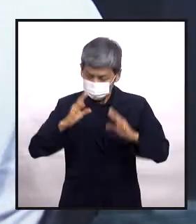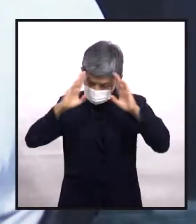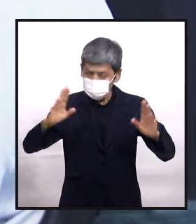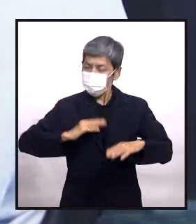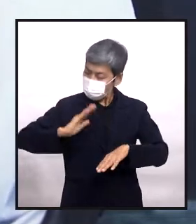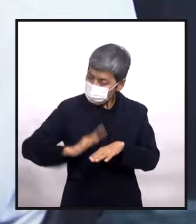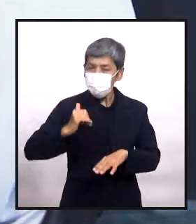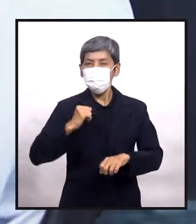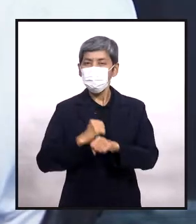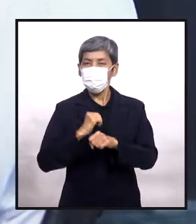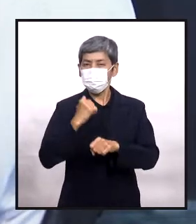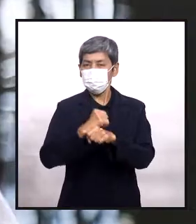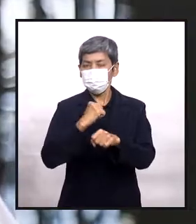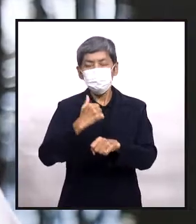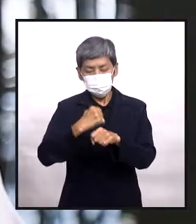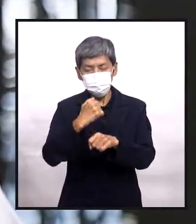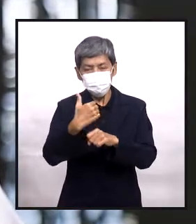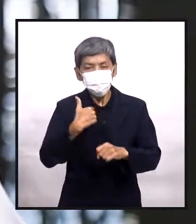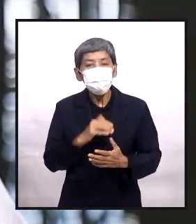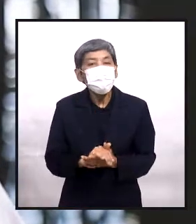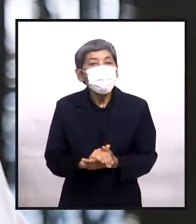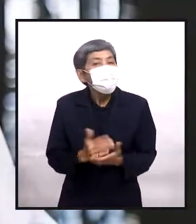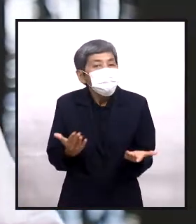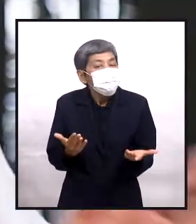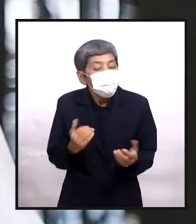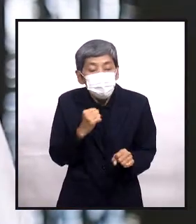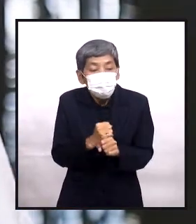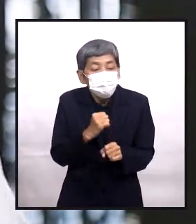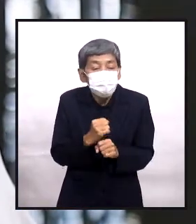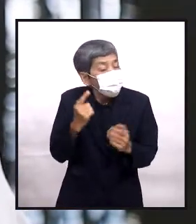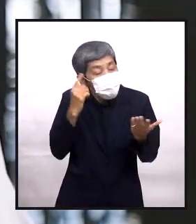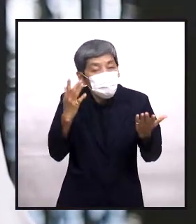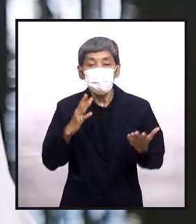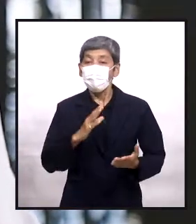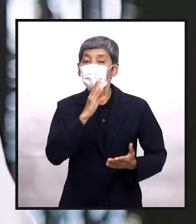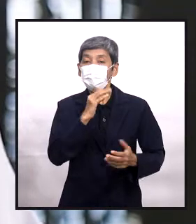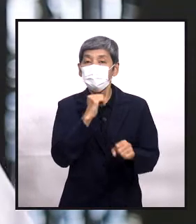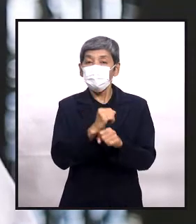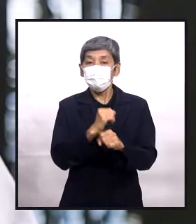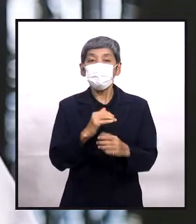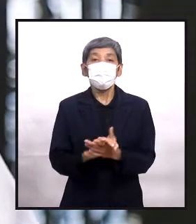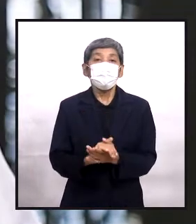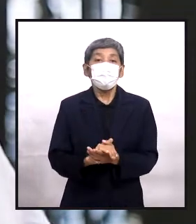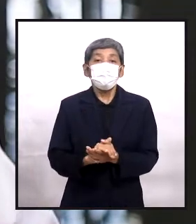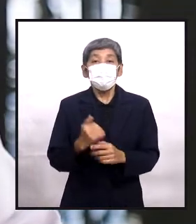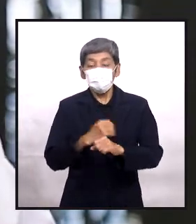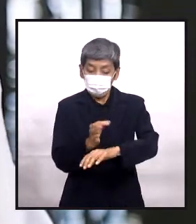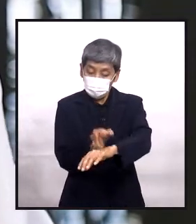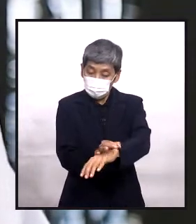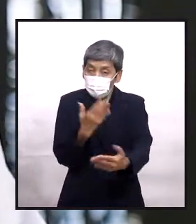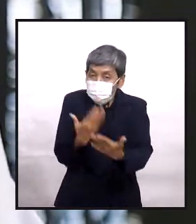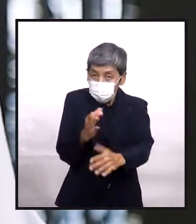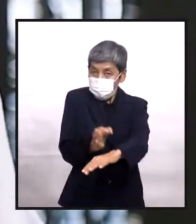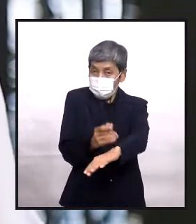สบความสำเร็จ เก่งนะเป็นนักธุรกิจที่สำเร็จน ะ แต่เดี๋ยวนี้คือคุณทำอะไรไม่รู้แต่ว่าถ้าคุณขับซุปเปอร์คาร์ใช้นาฬิก